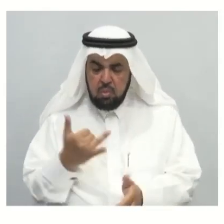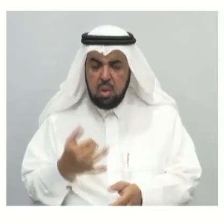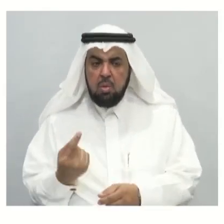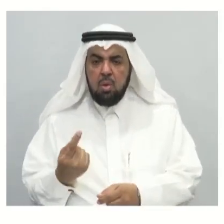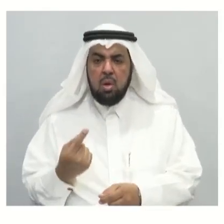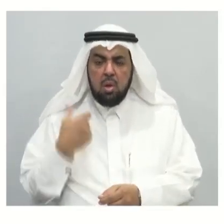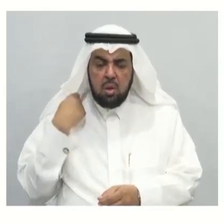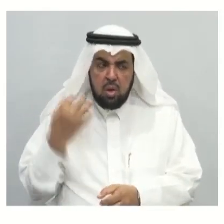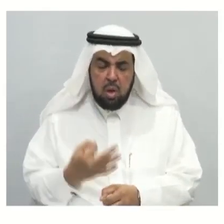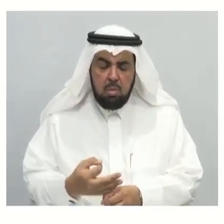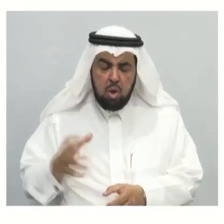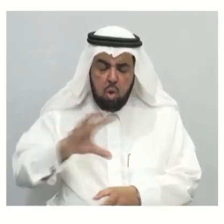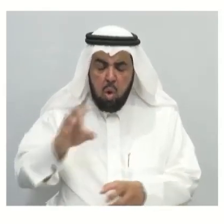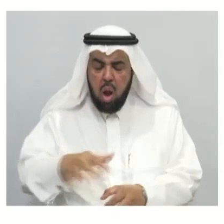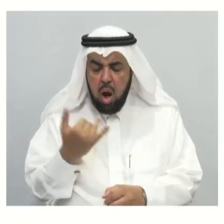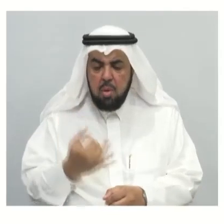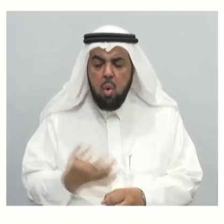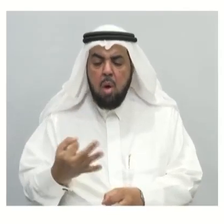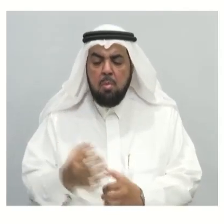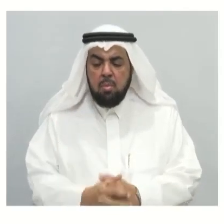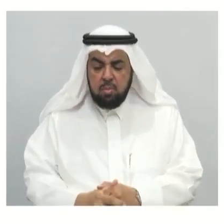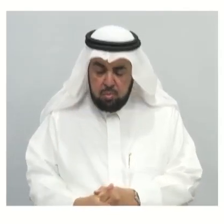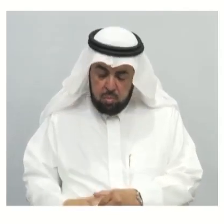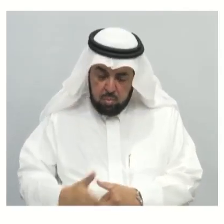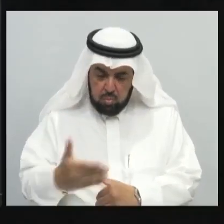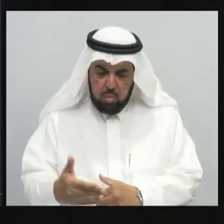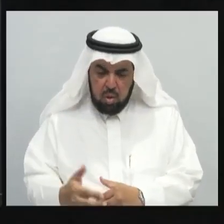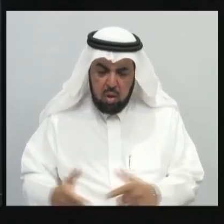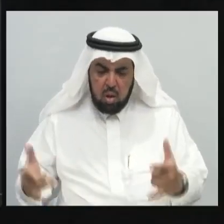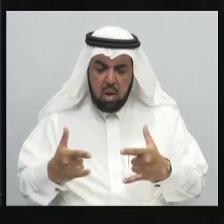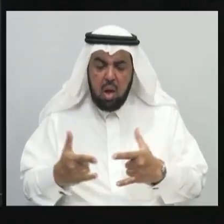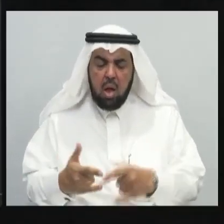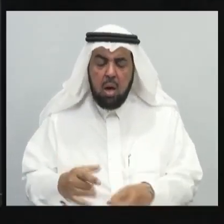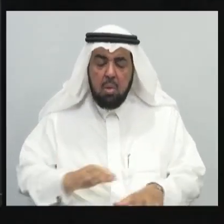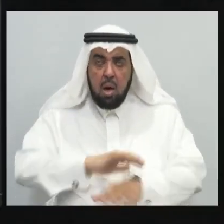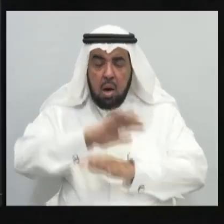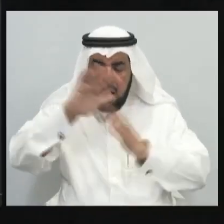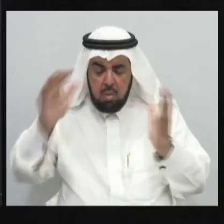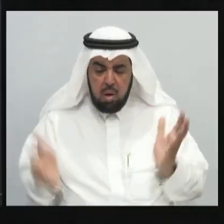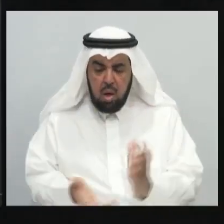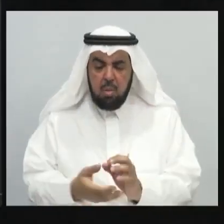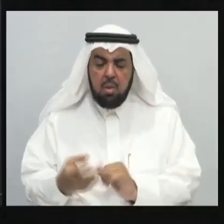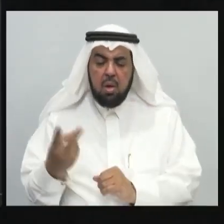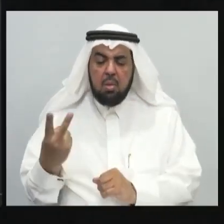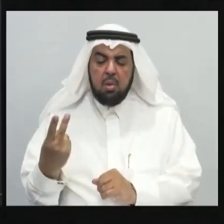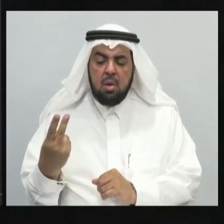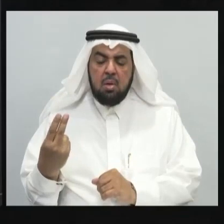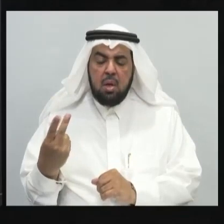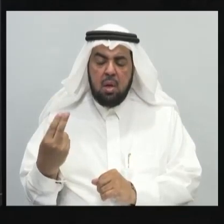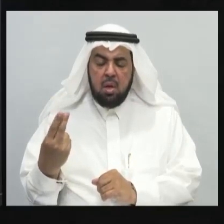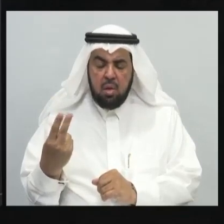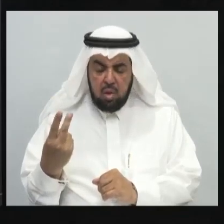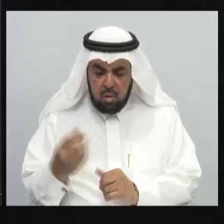موحد يهتم بالدول العربيه وامورها هو بعد احسنتم بعد نهايه الحرب